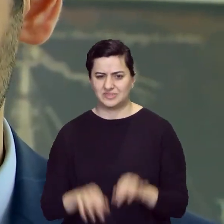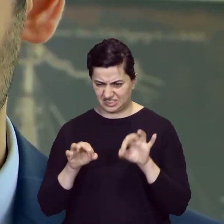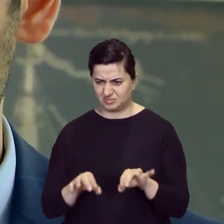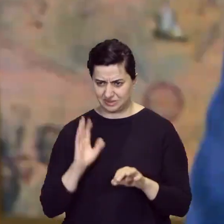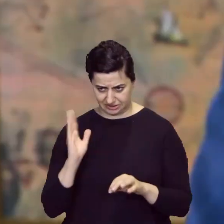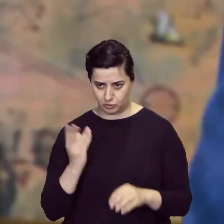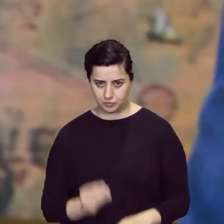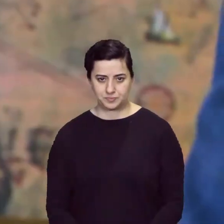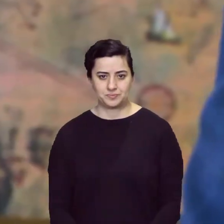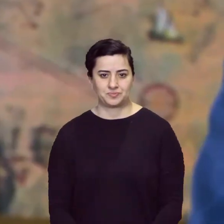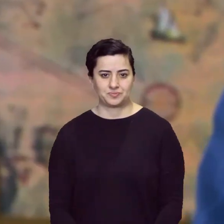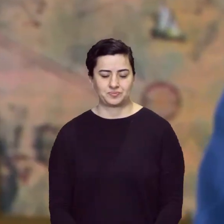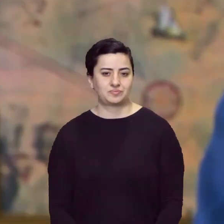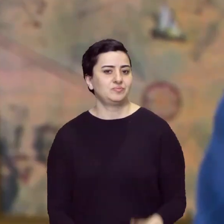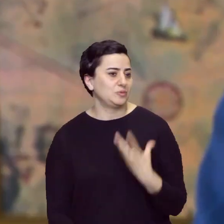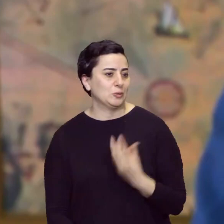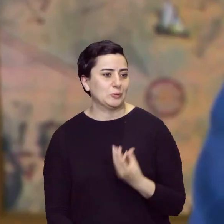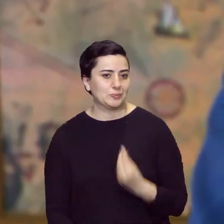Şimdi çıkabilir miyim?